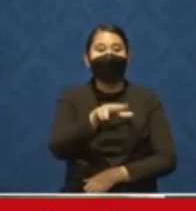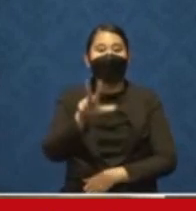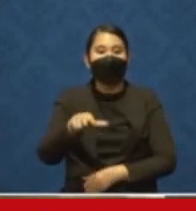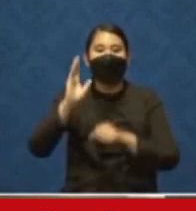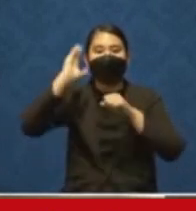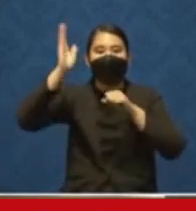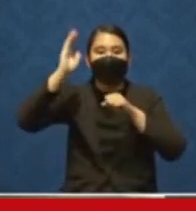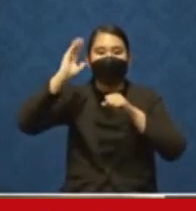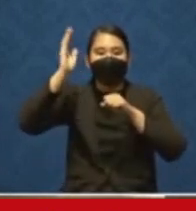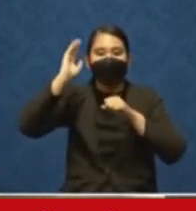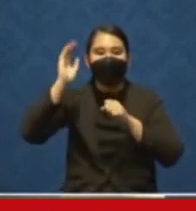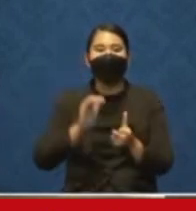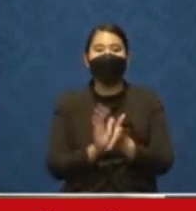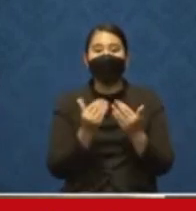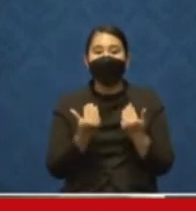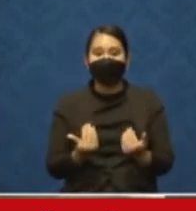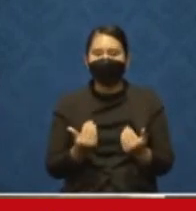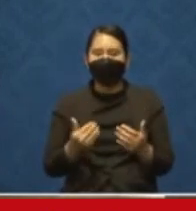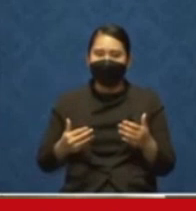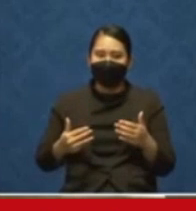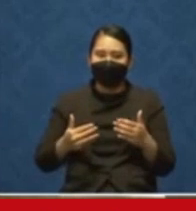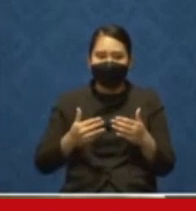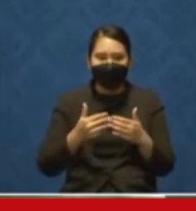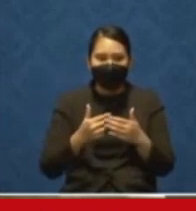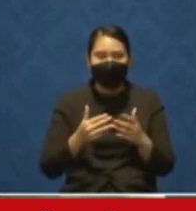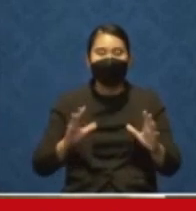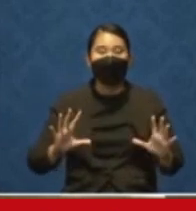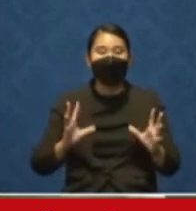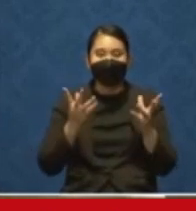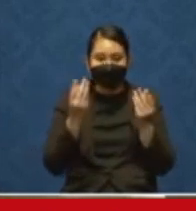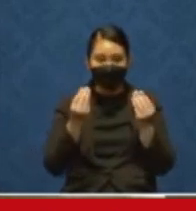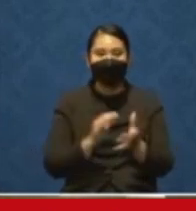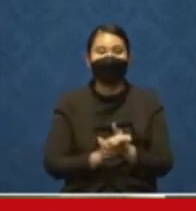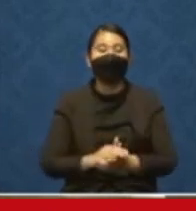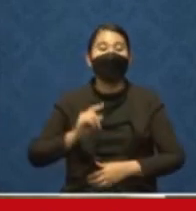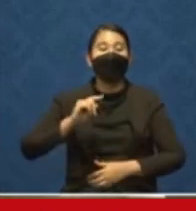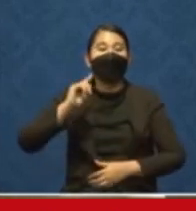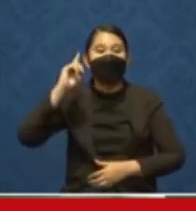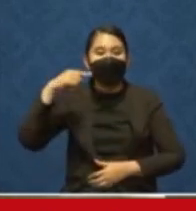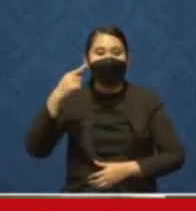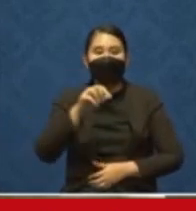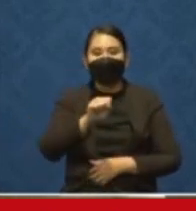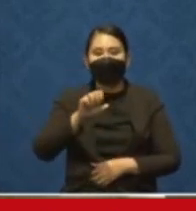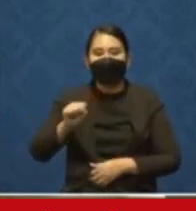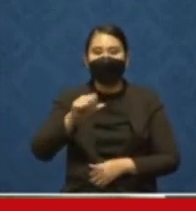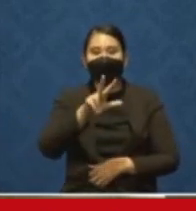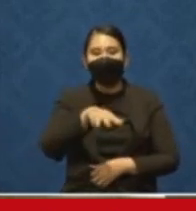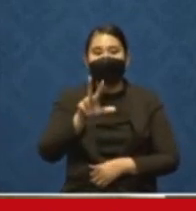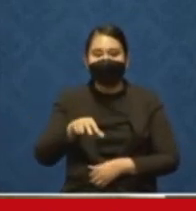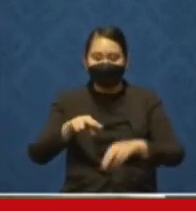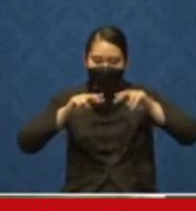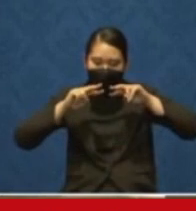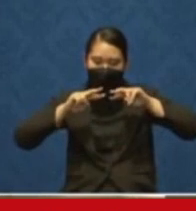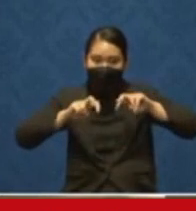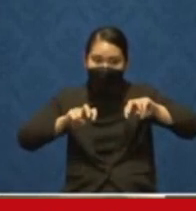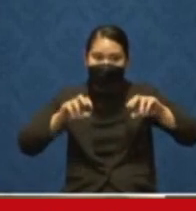ใหม่ผมเปิดแต่ตอนชนน่านขยายธิราภรณ์ก็มาว่าซ้ำวันนี้มาถึง